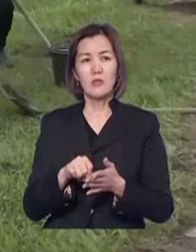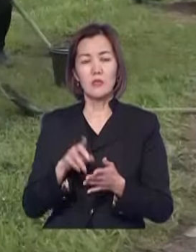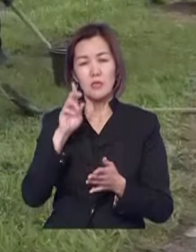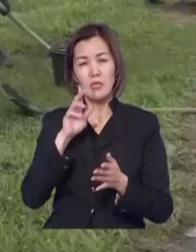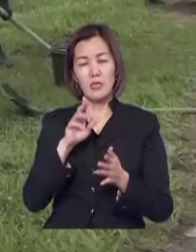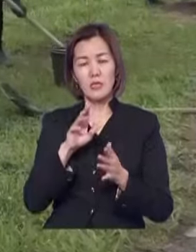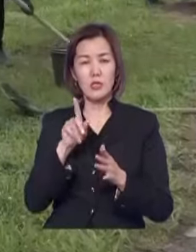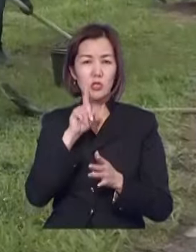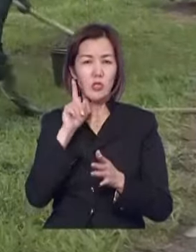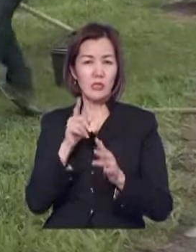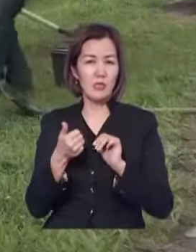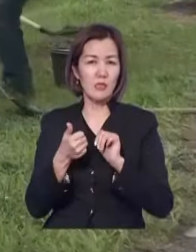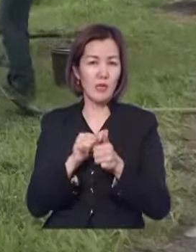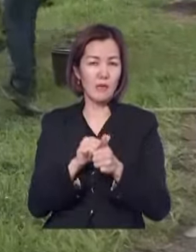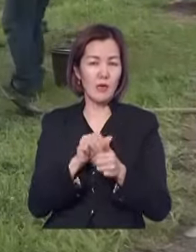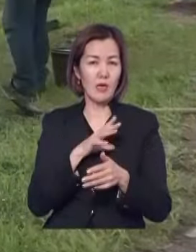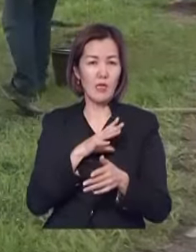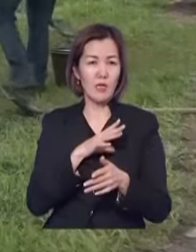көгерген не дейді, қалай айтсам.